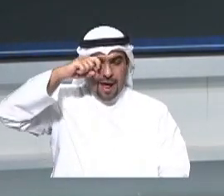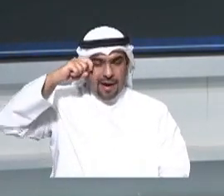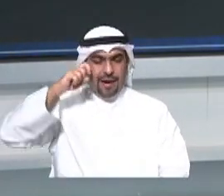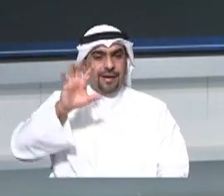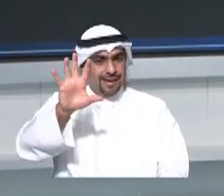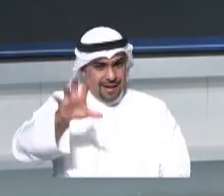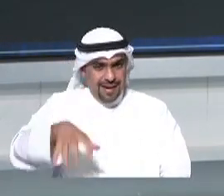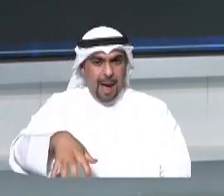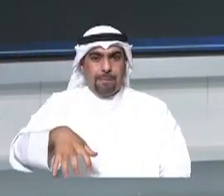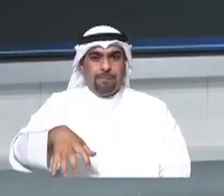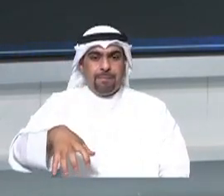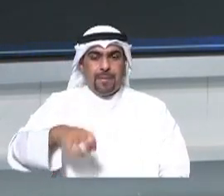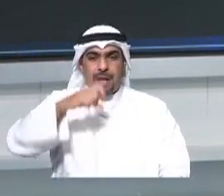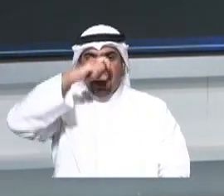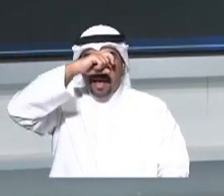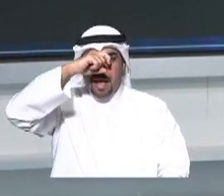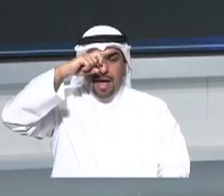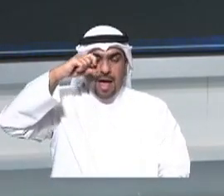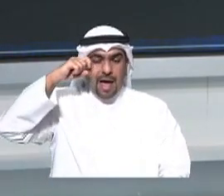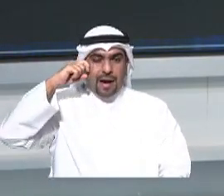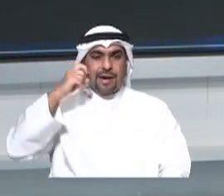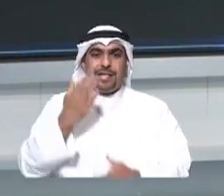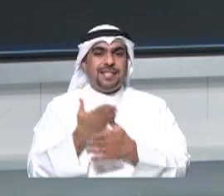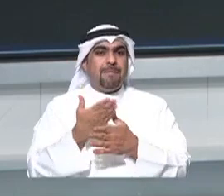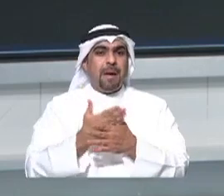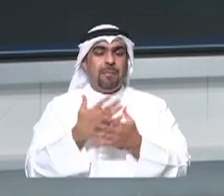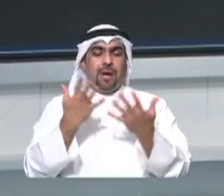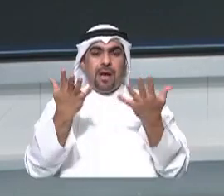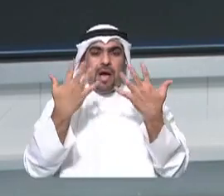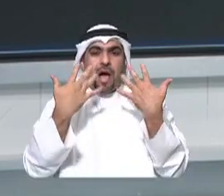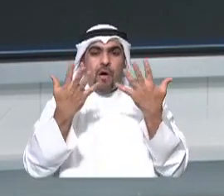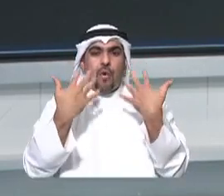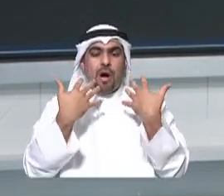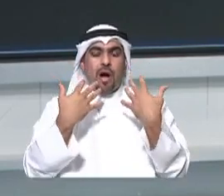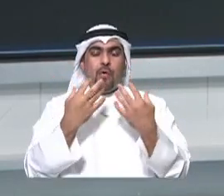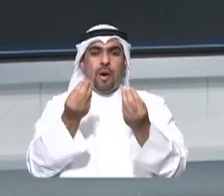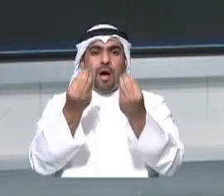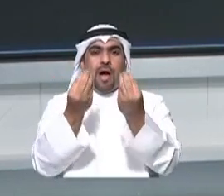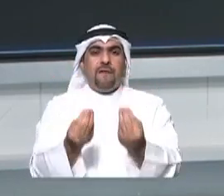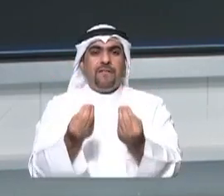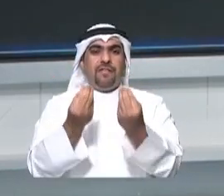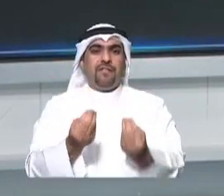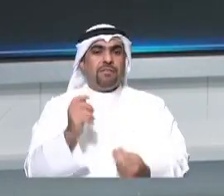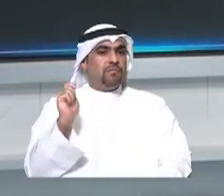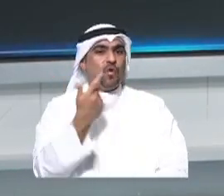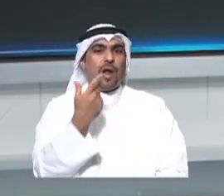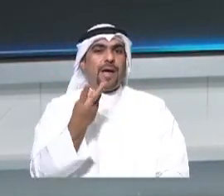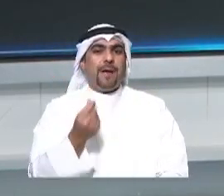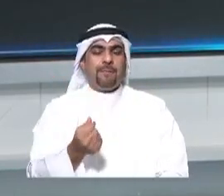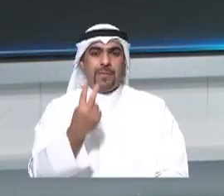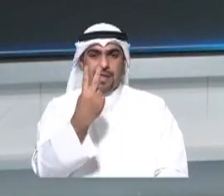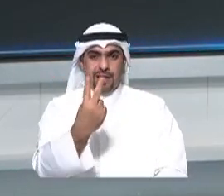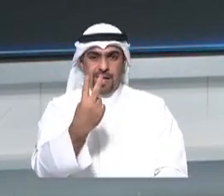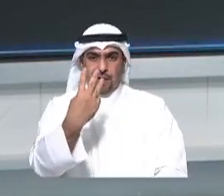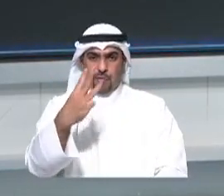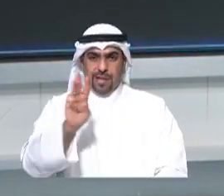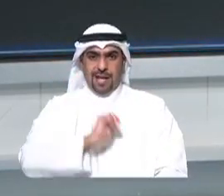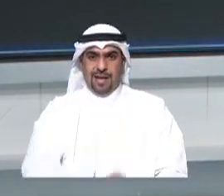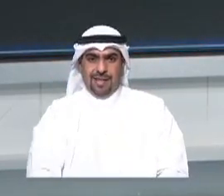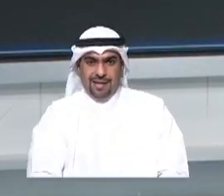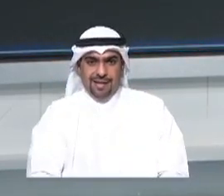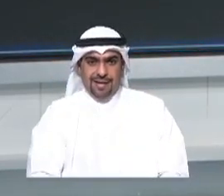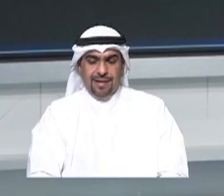جافة واستمرار الرياح الشمالية الغربية قد تصل سرعتها إلى 32 كم/ساعة، ودرجة الحرارة متوقع في منتصف هذه